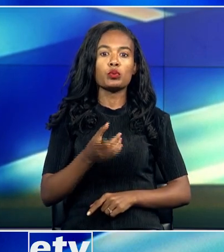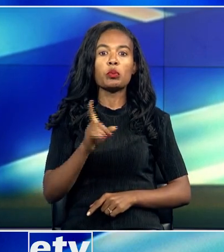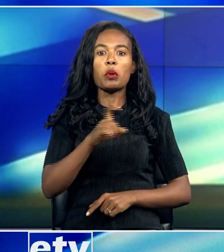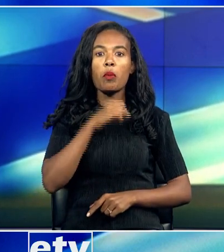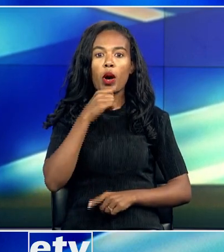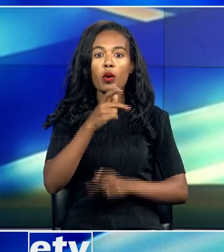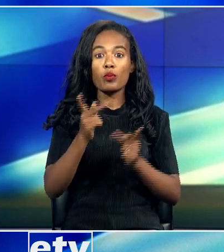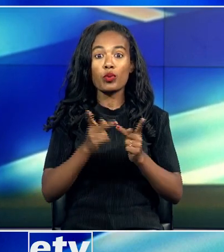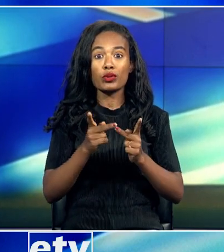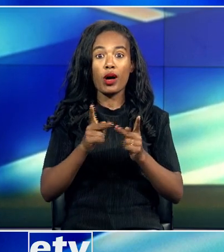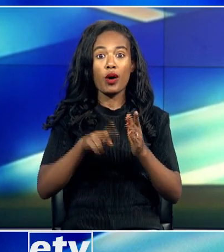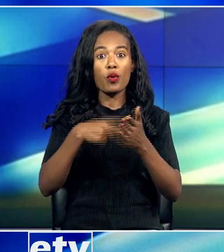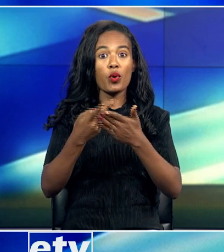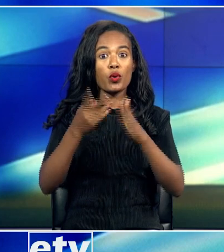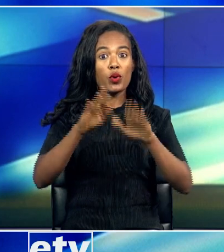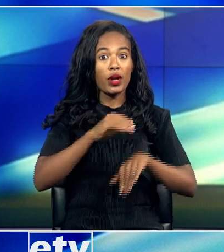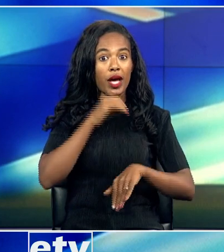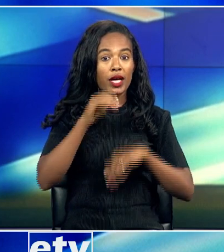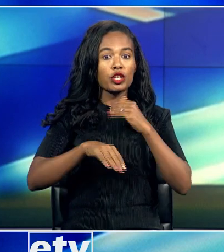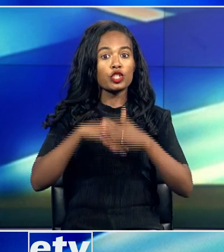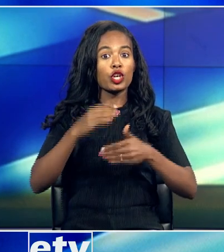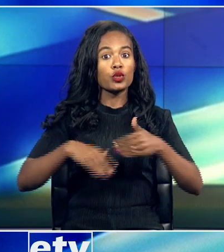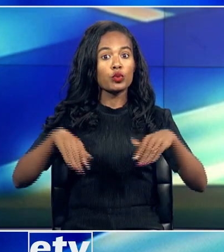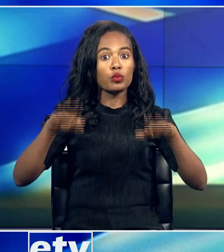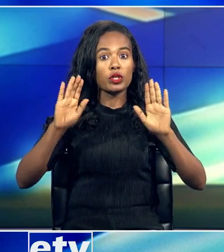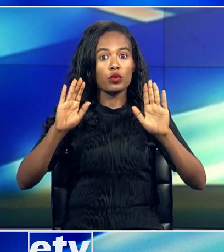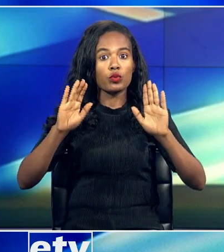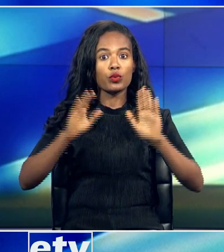አልባሌ ቦታ ወድቆ እንዳይቀር እጃቸውን ቢሰጡ